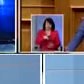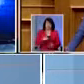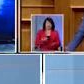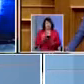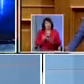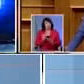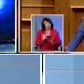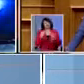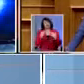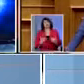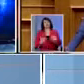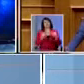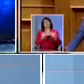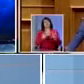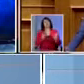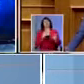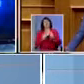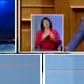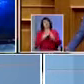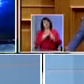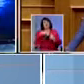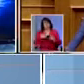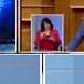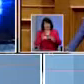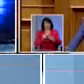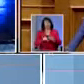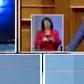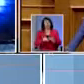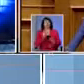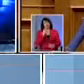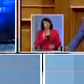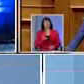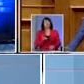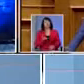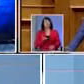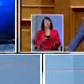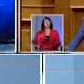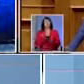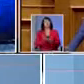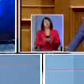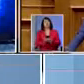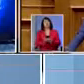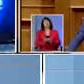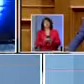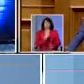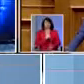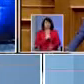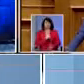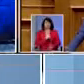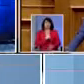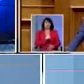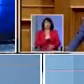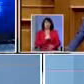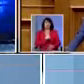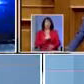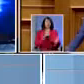Mm-hmm. Δικό μου. Ο ΣΥΡΙΖΑ σύρθηκε προς την απλή αναλογική. Ενώ εμένα είναι αίτημα ζωής. Κύριε Πρόεδρε, δηλαδή αυτό δεν καταλαβαίνω ότι